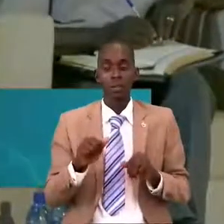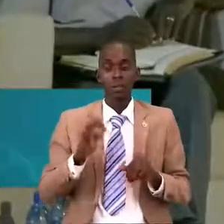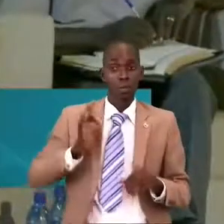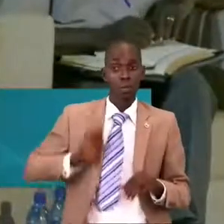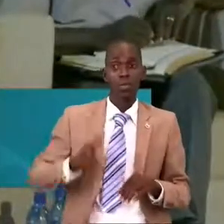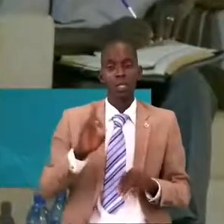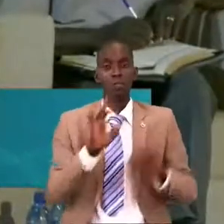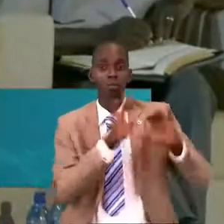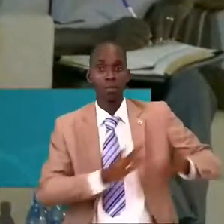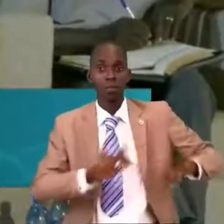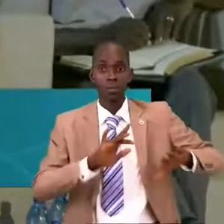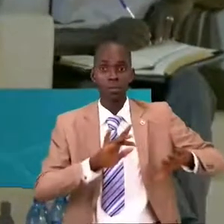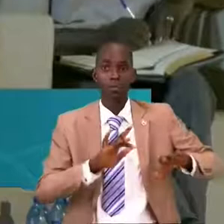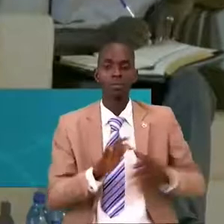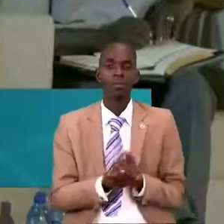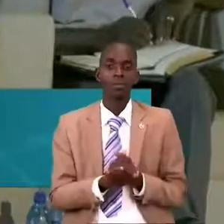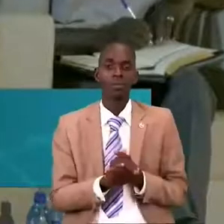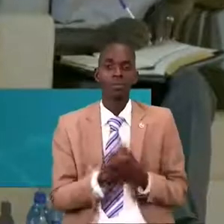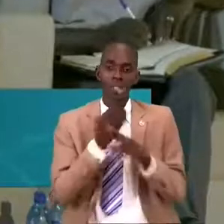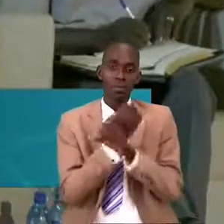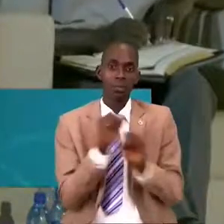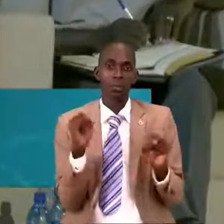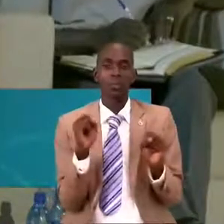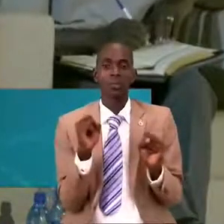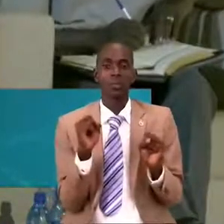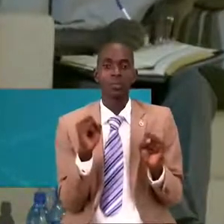La rédemption, ça veut dire quoi?